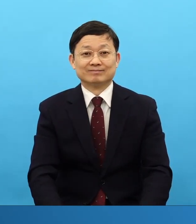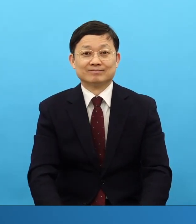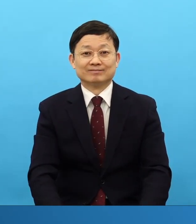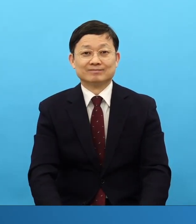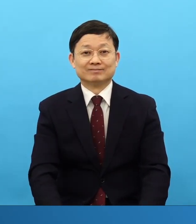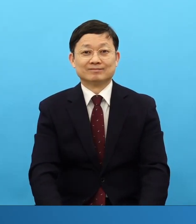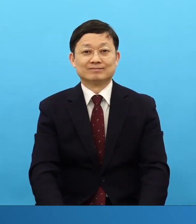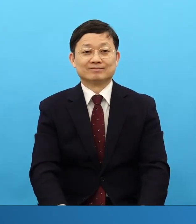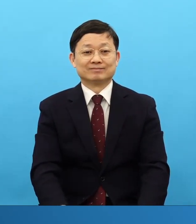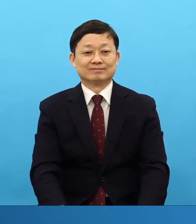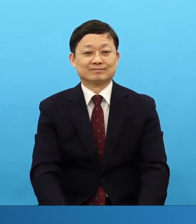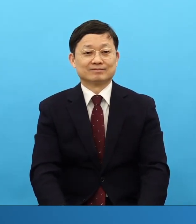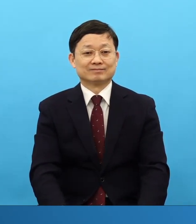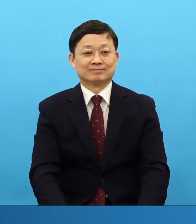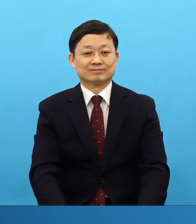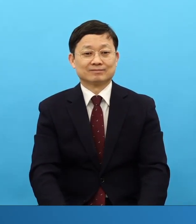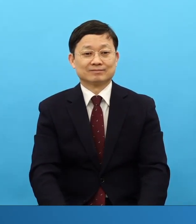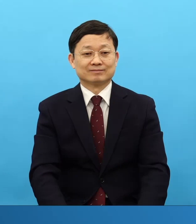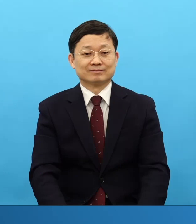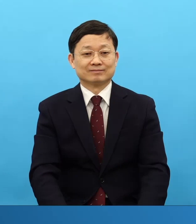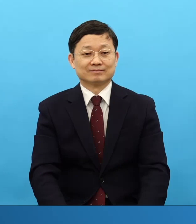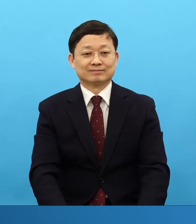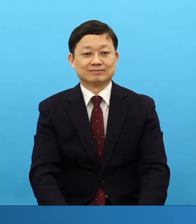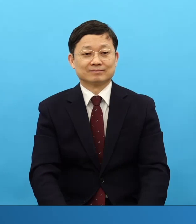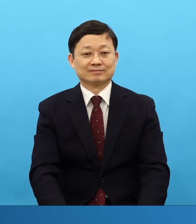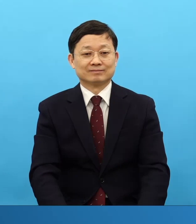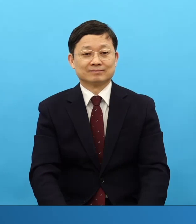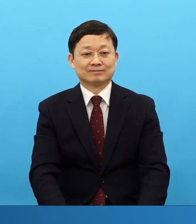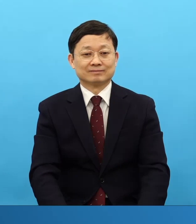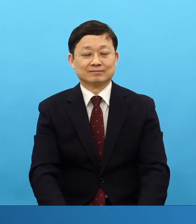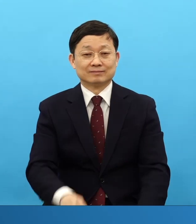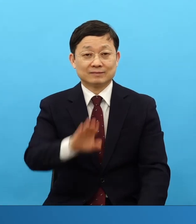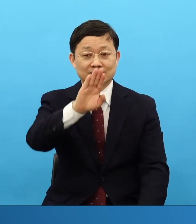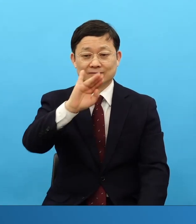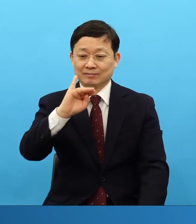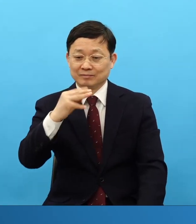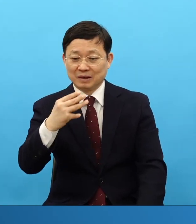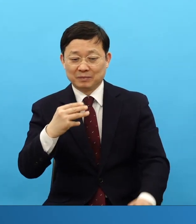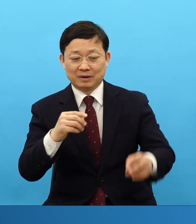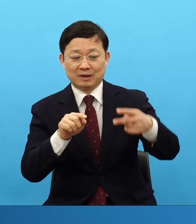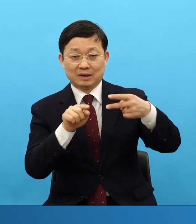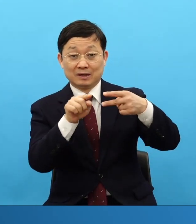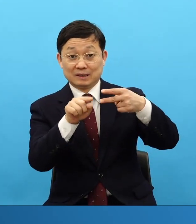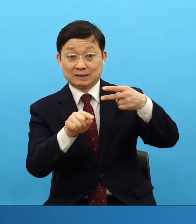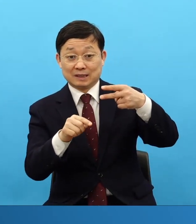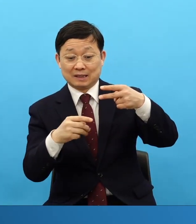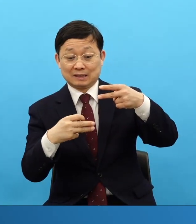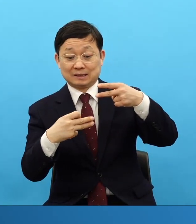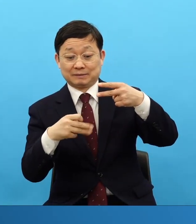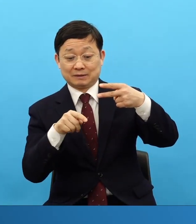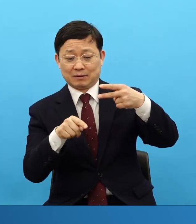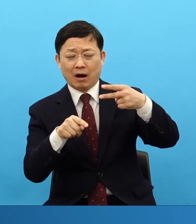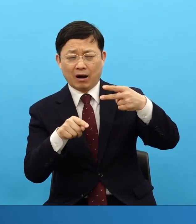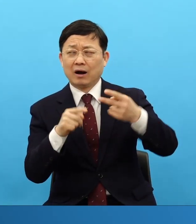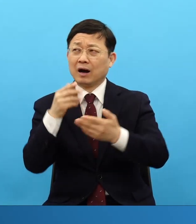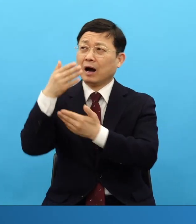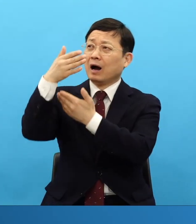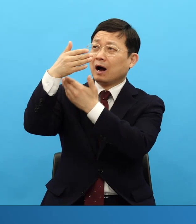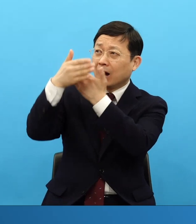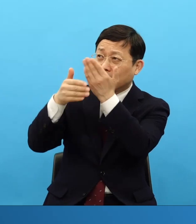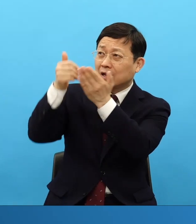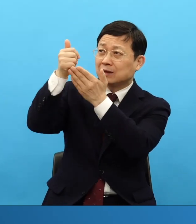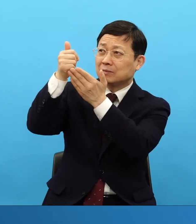of God dwells within you. 특히 빌립보 2장 13절에는 하나님이 우리 속에 하나님의